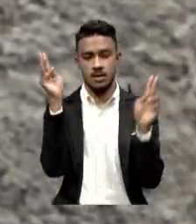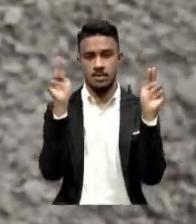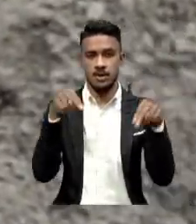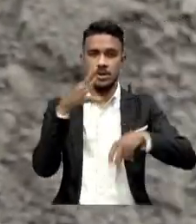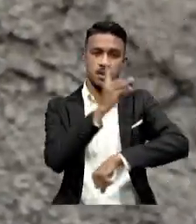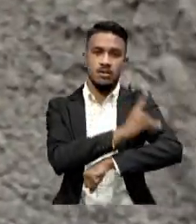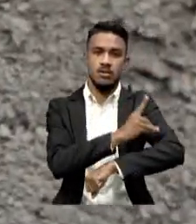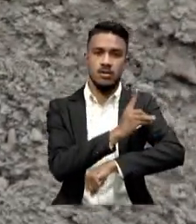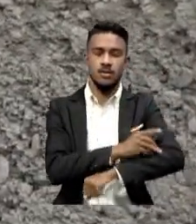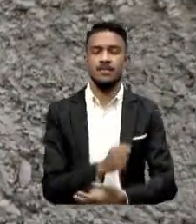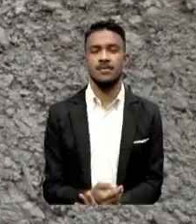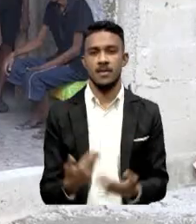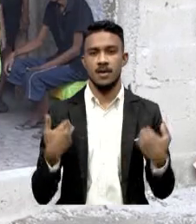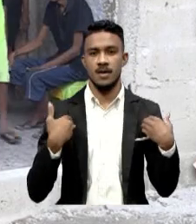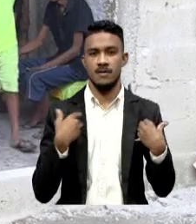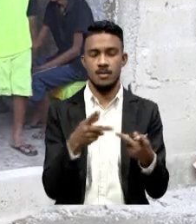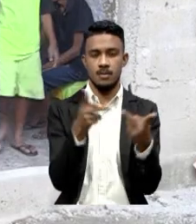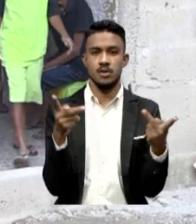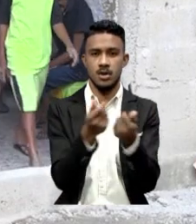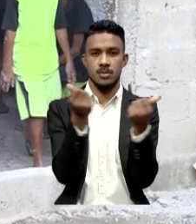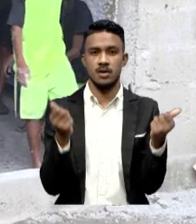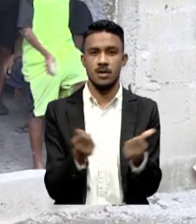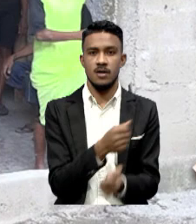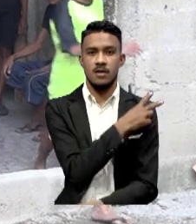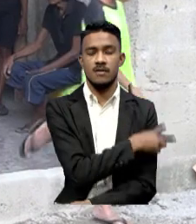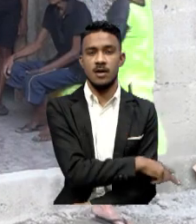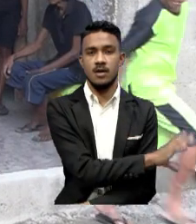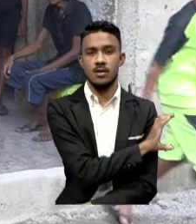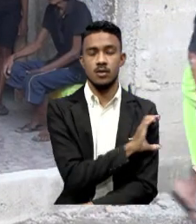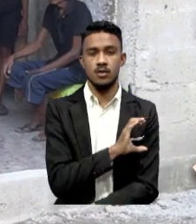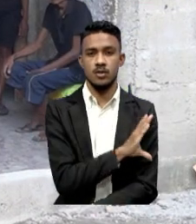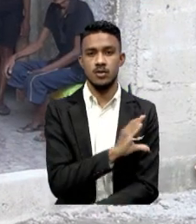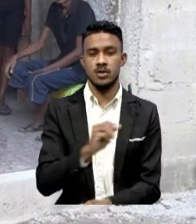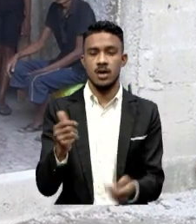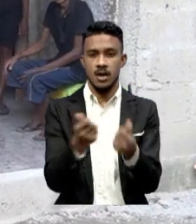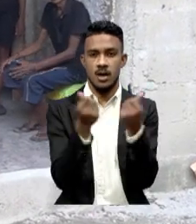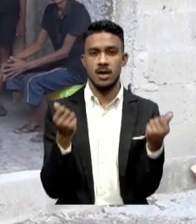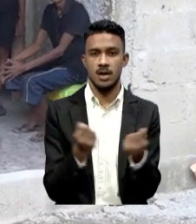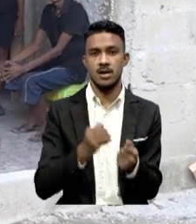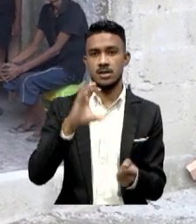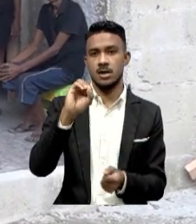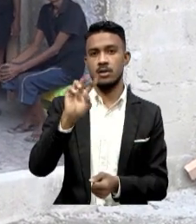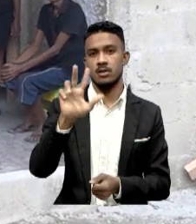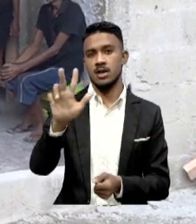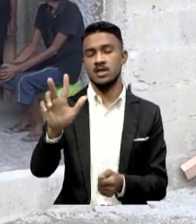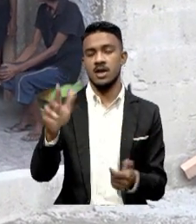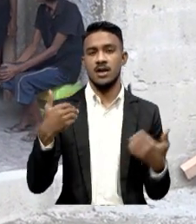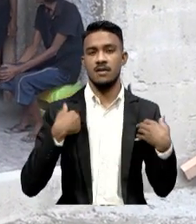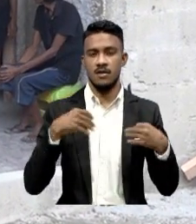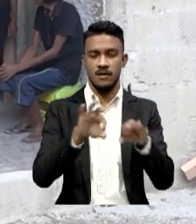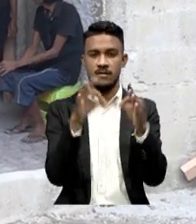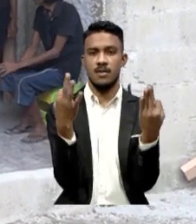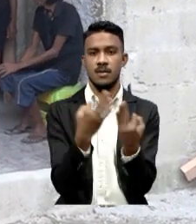lor-loron. Ia postu administrativo Veracruz suku Mascarinhas, aldeia 03, iha familia Sebastião